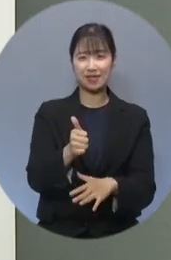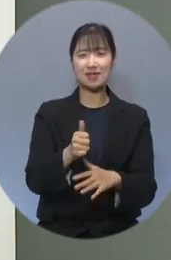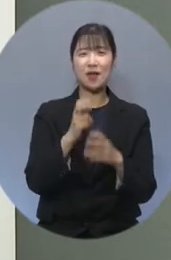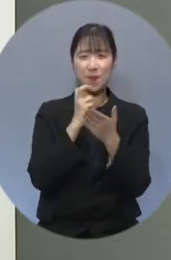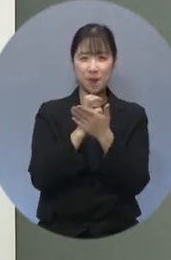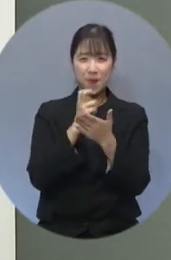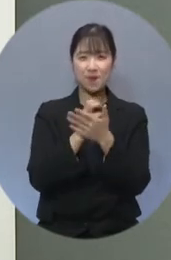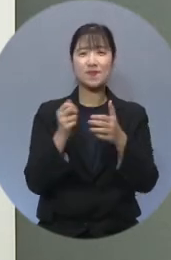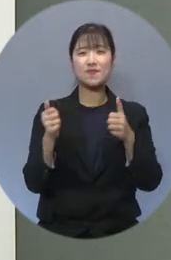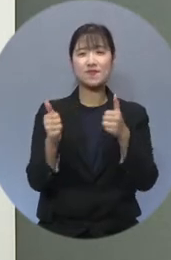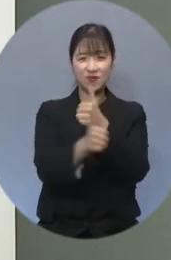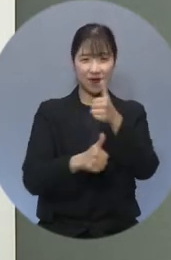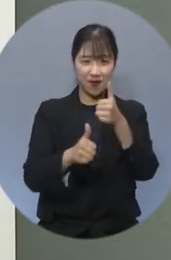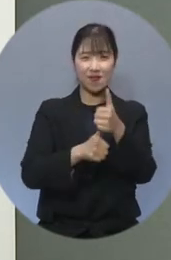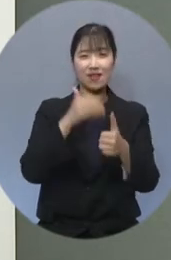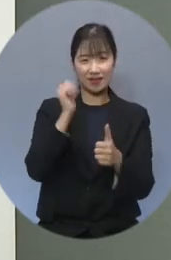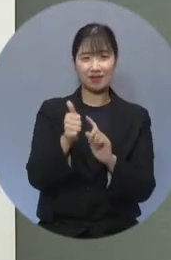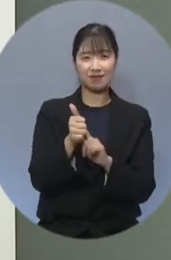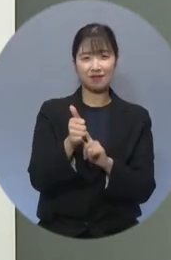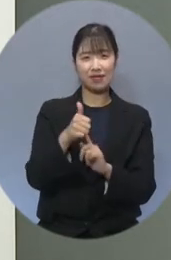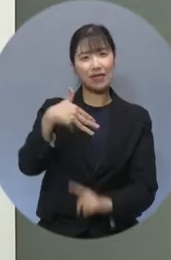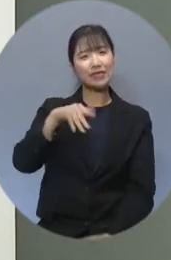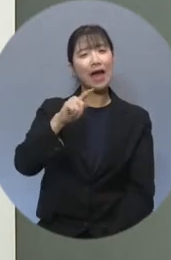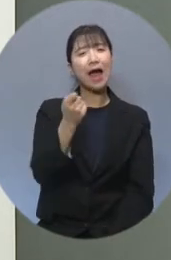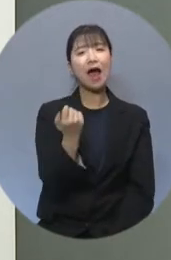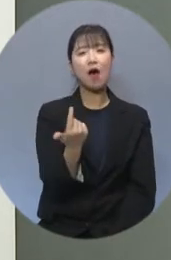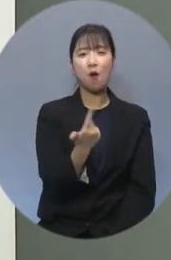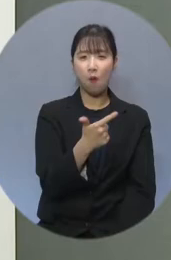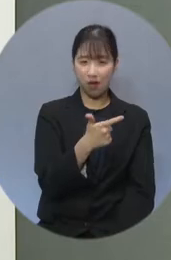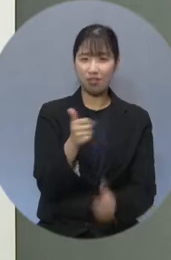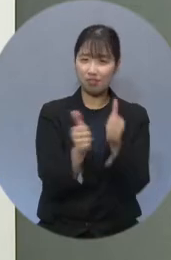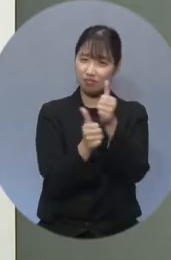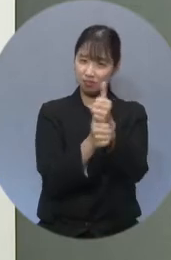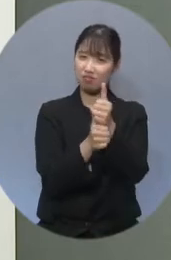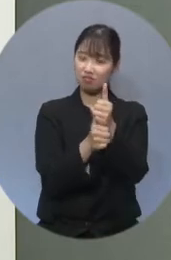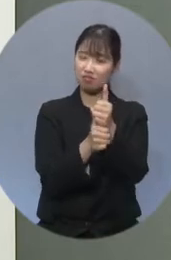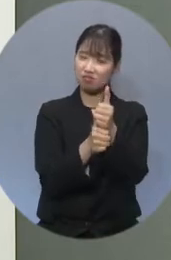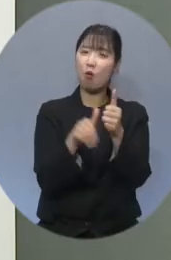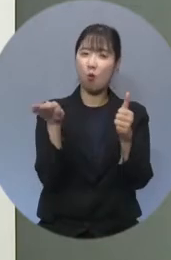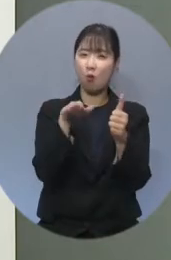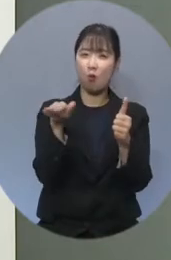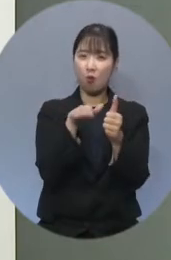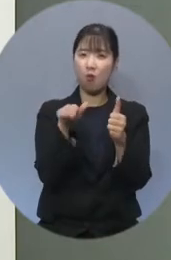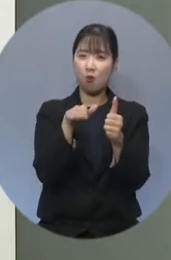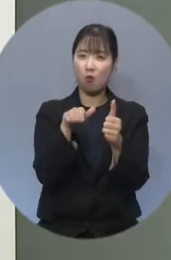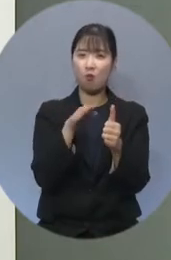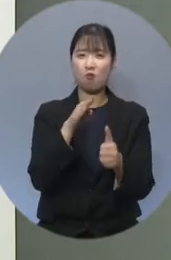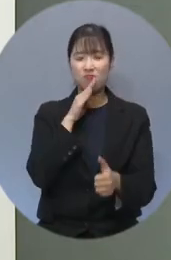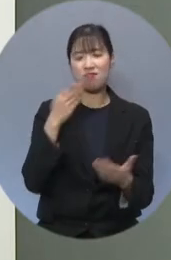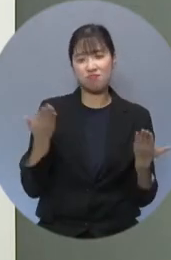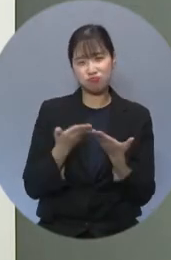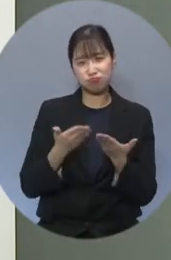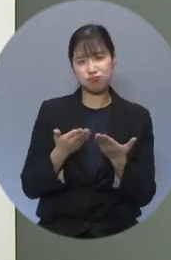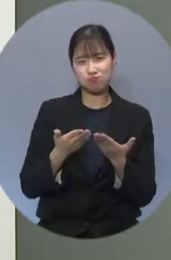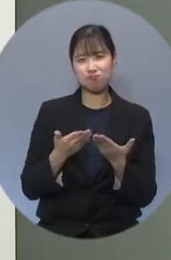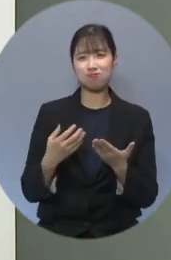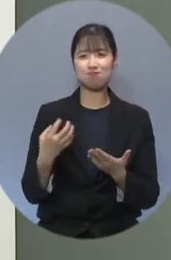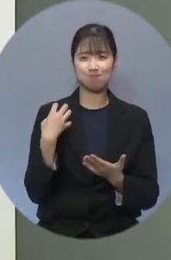법제사법위원회 법제실장 네네. 이 차관급인데 큰 고위직까지 역임을